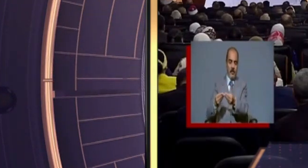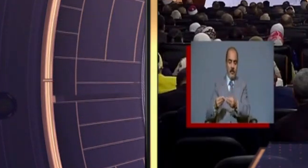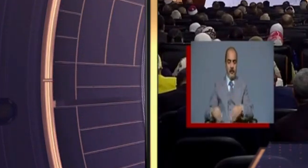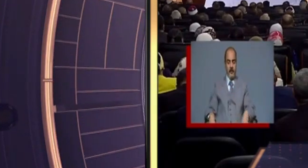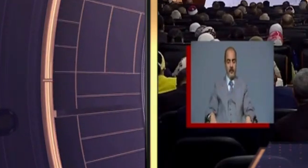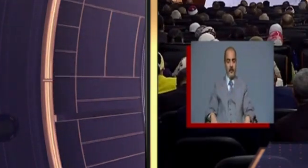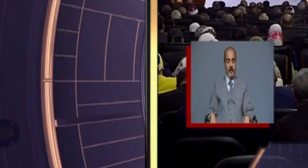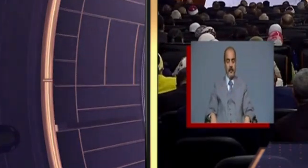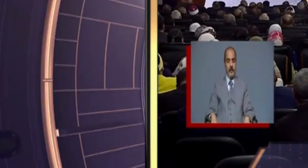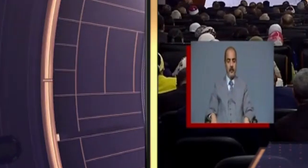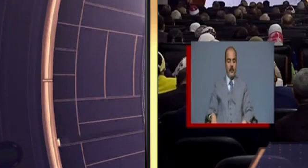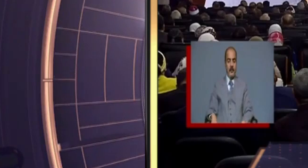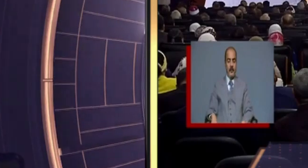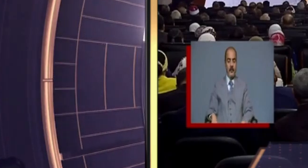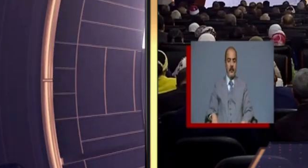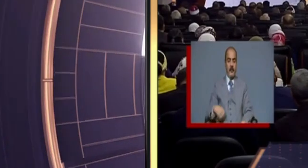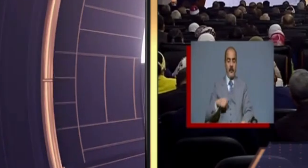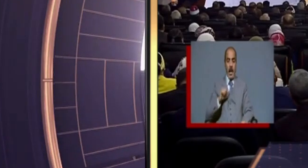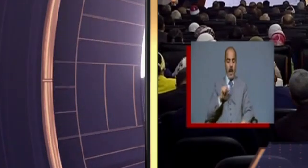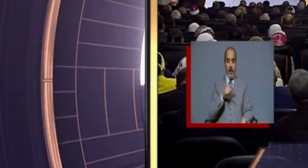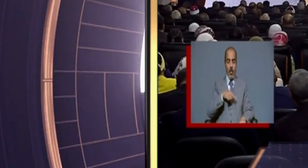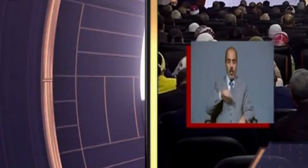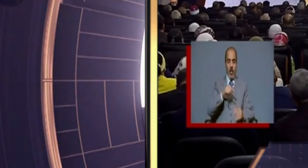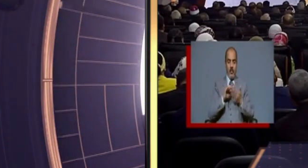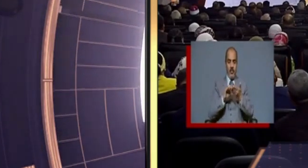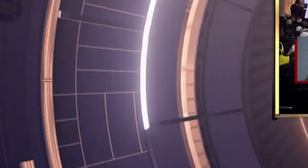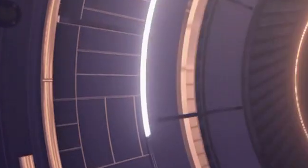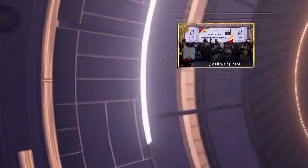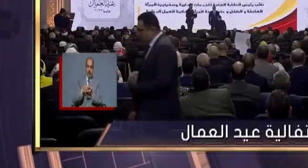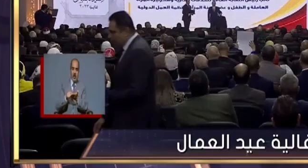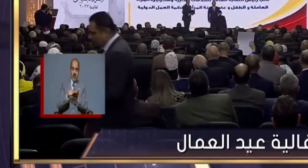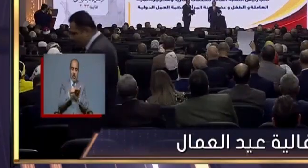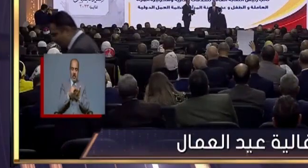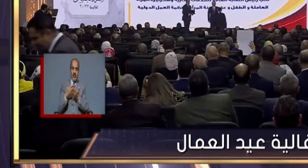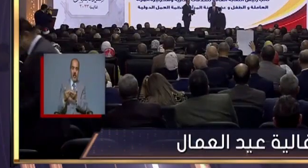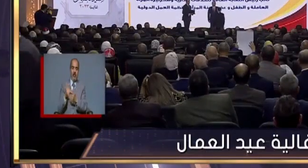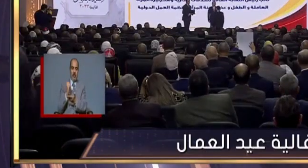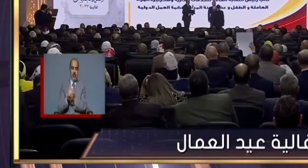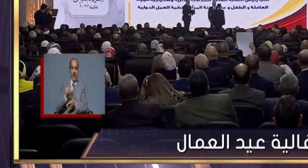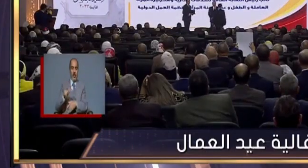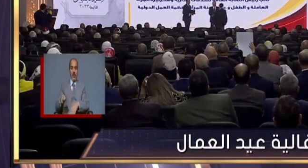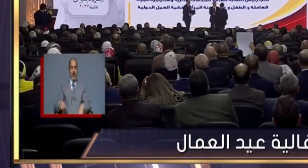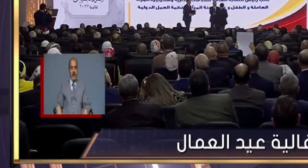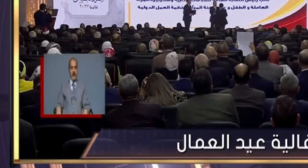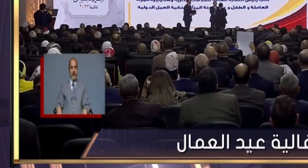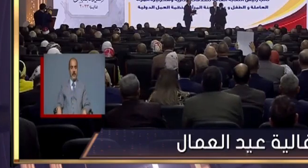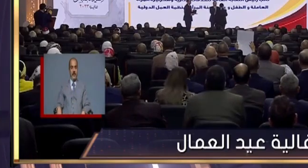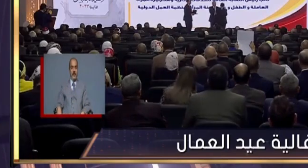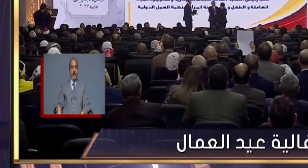وانا كنت سعيد جدا الحقيقه من اسرتك ما فيش حد بس شافوك على التلفزيون كله اكيد